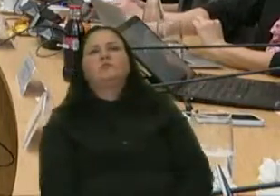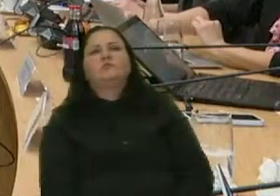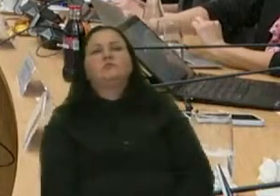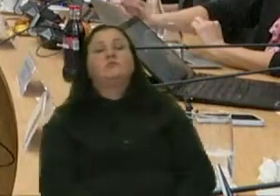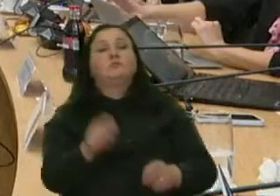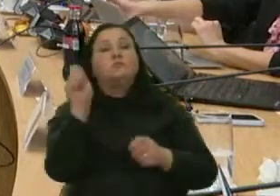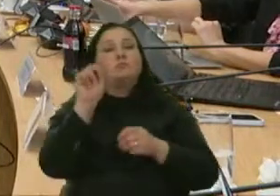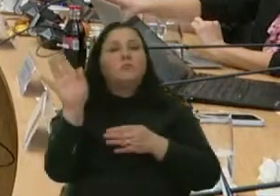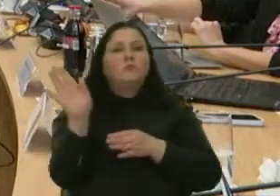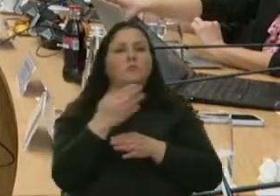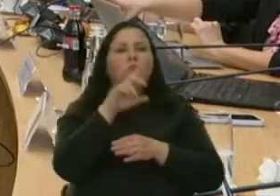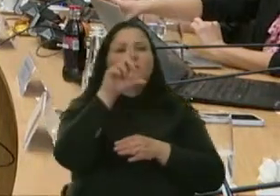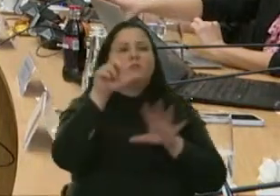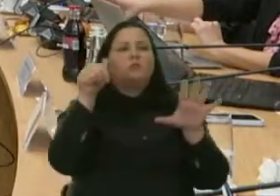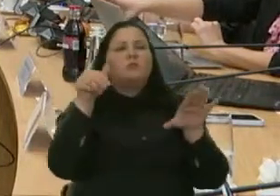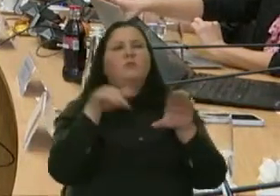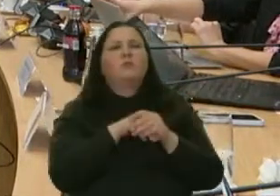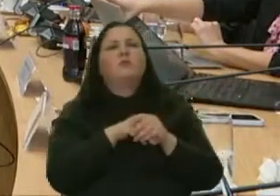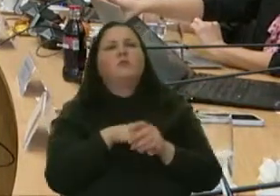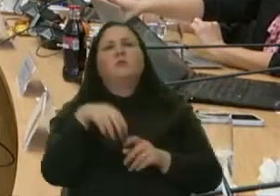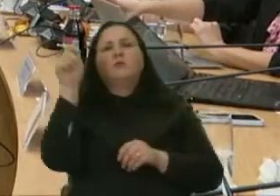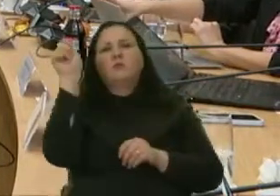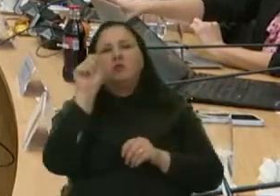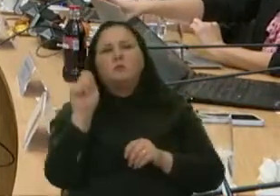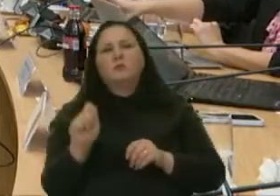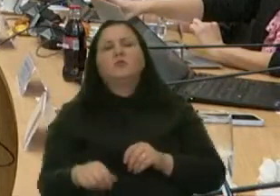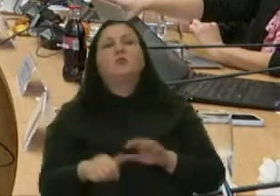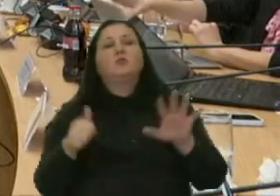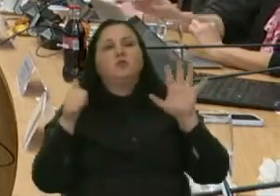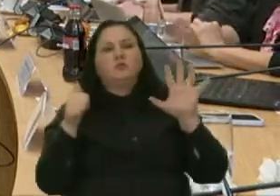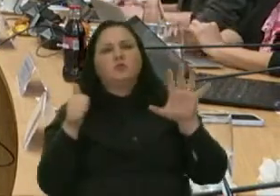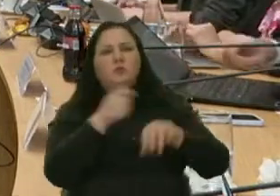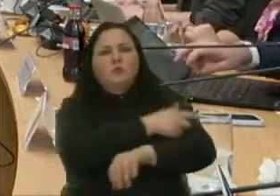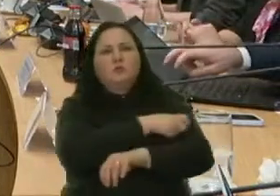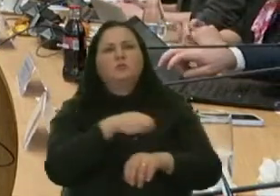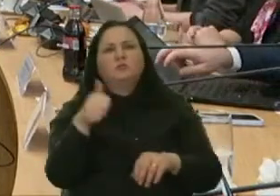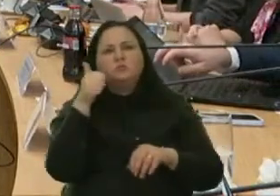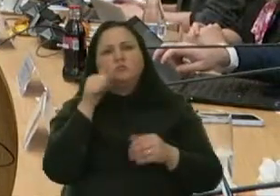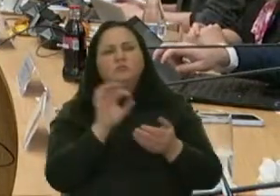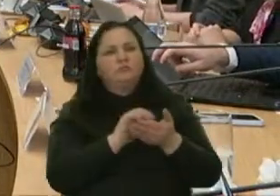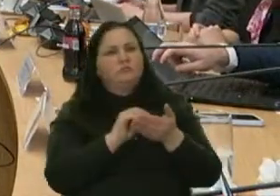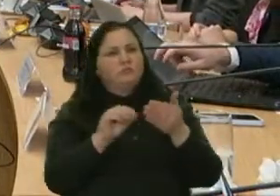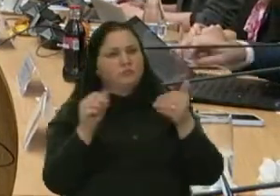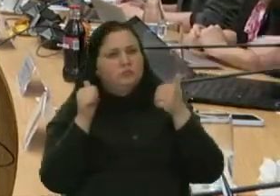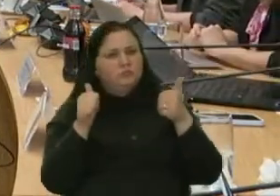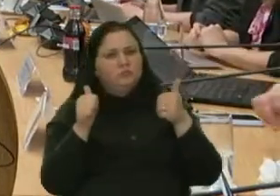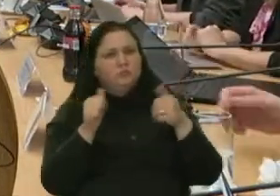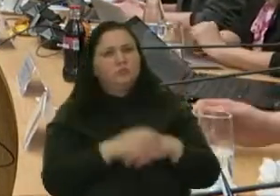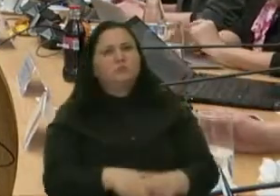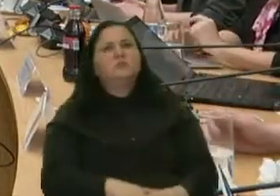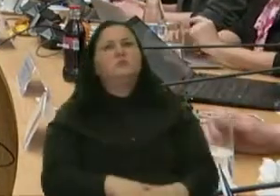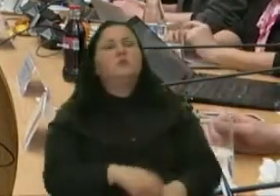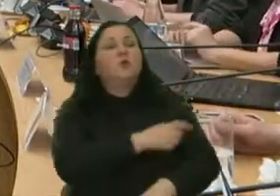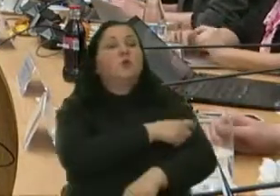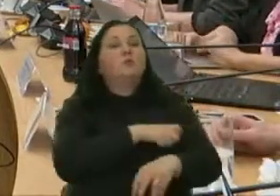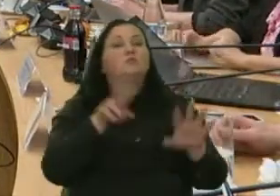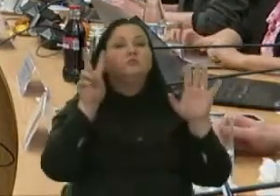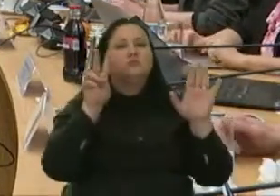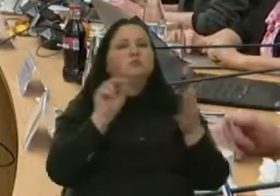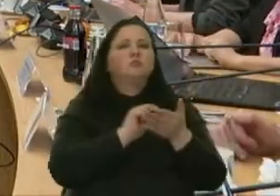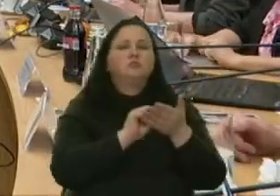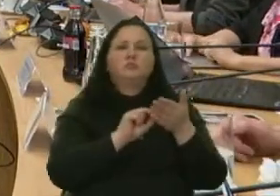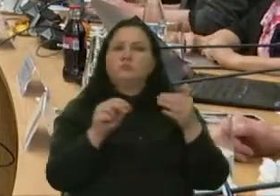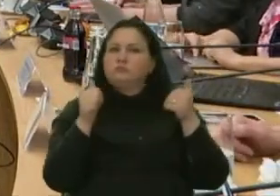Proiectul a trecut cu 26 de voturi priect de hotărâre numărul 6 Comisia 1 Comisia de buget aviz favorabil Comisia 2 Comisia